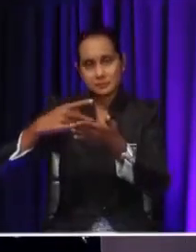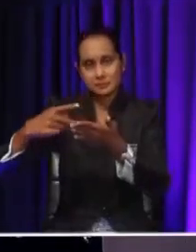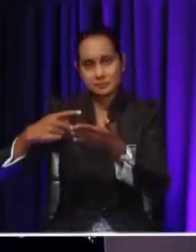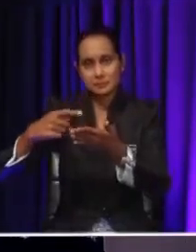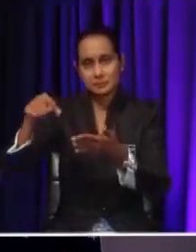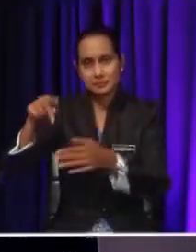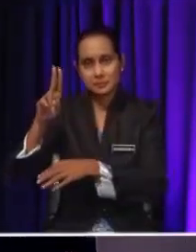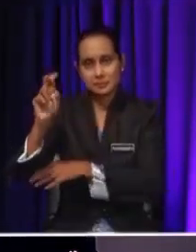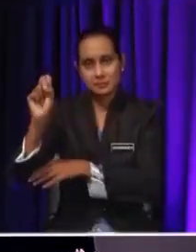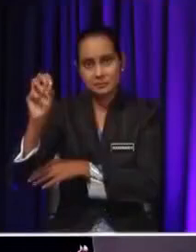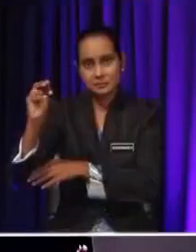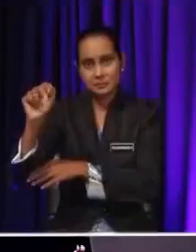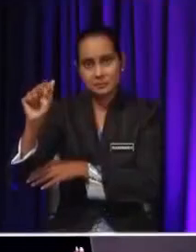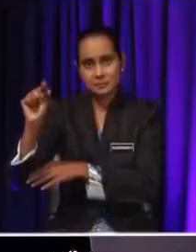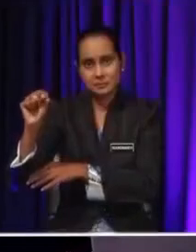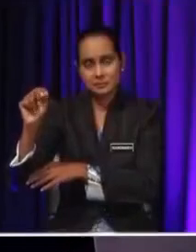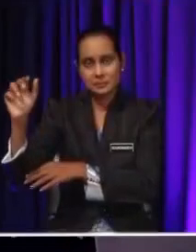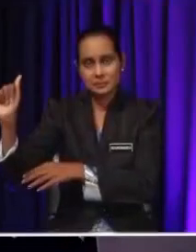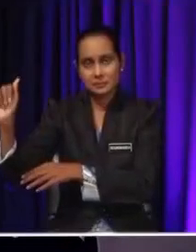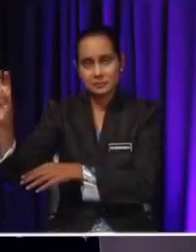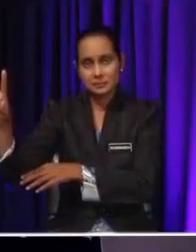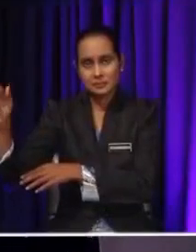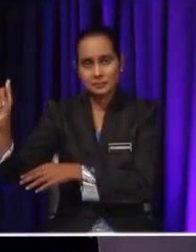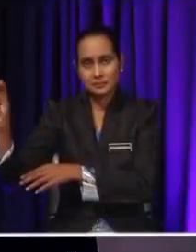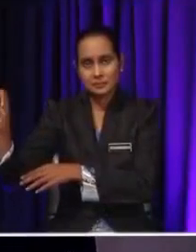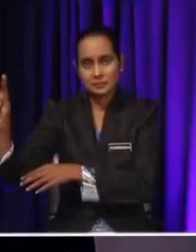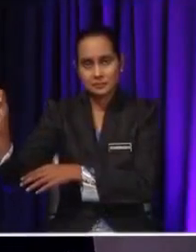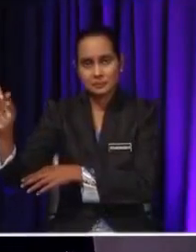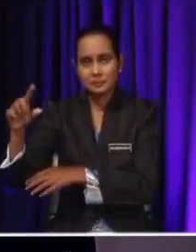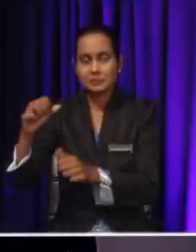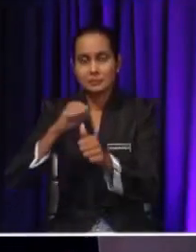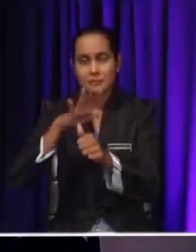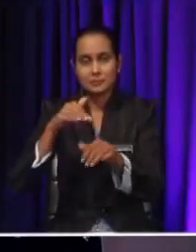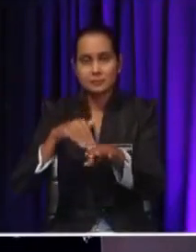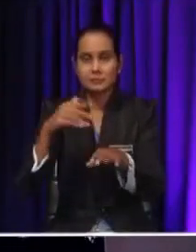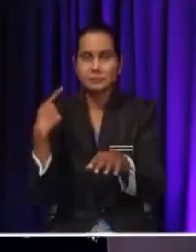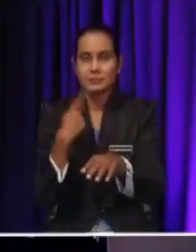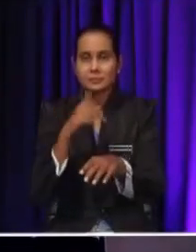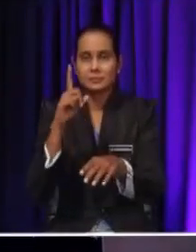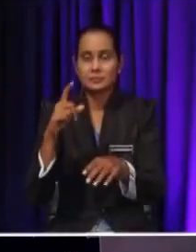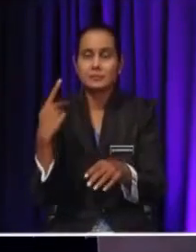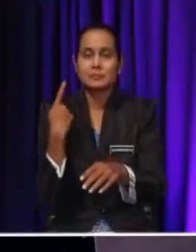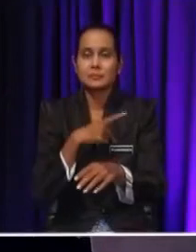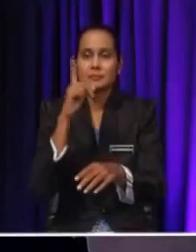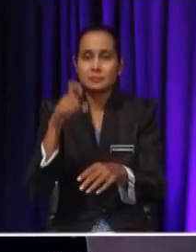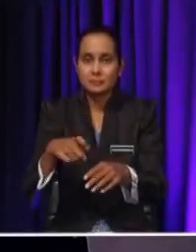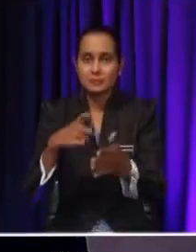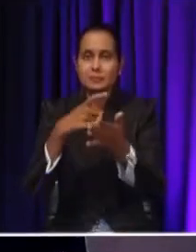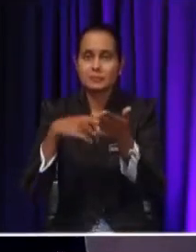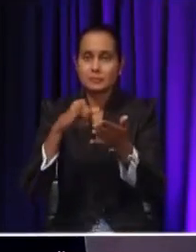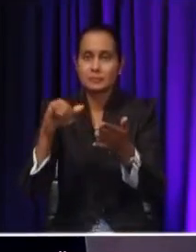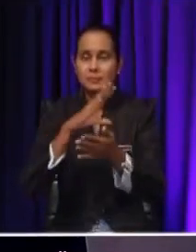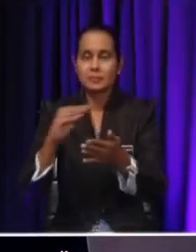memberi kesan kepada kita apabila membacanya dan apapun Akmal kita haruslah menghargai dan mengingat tidak